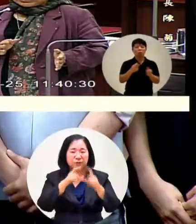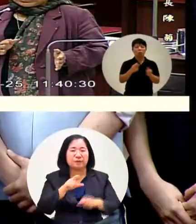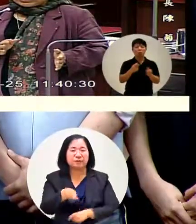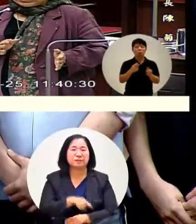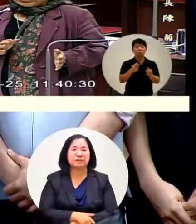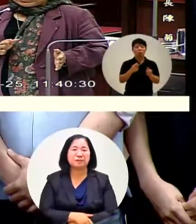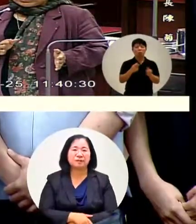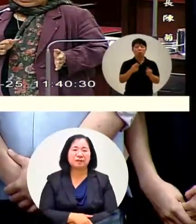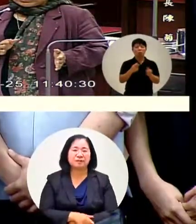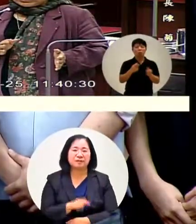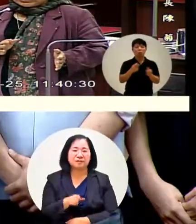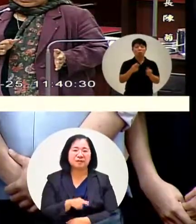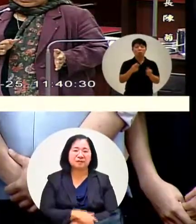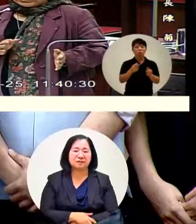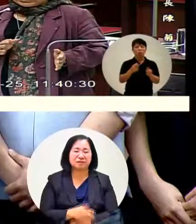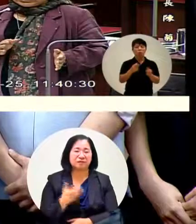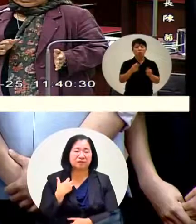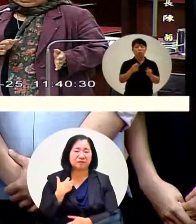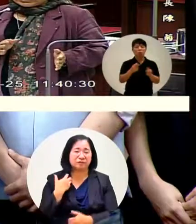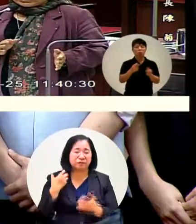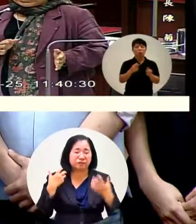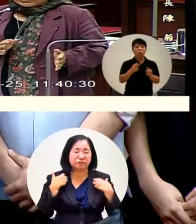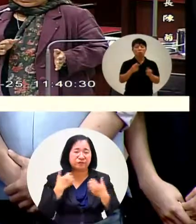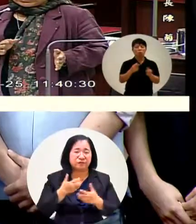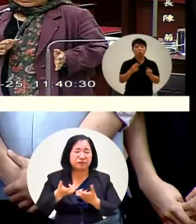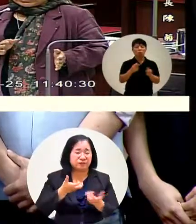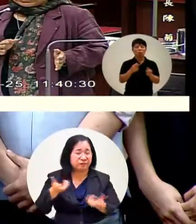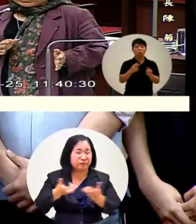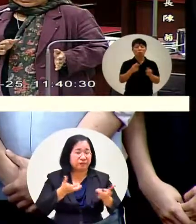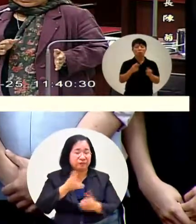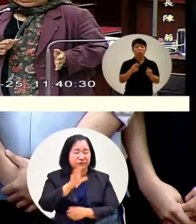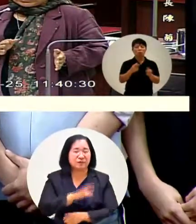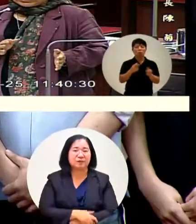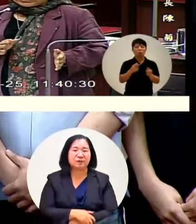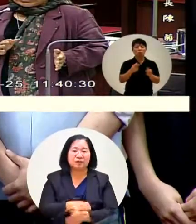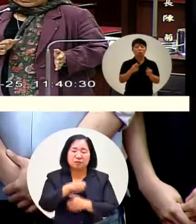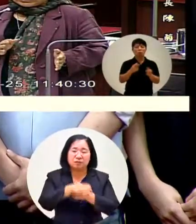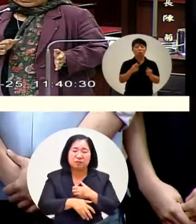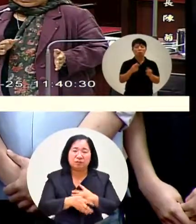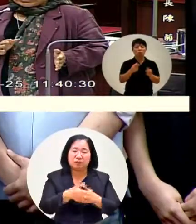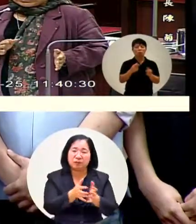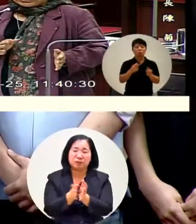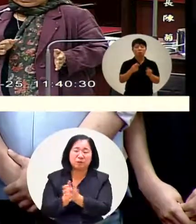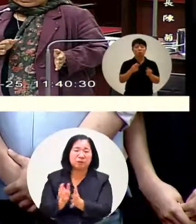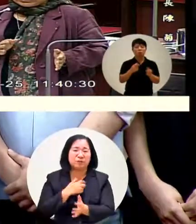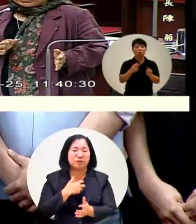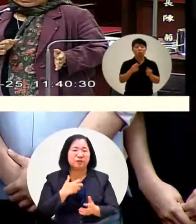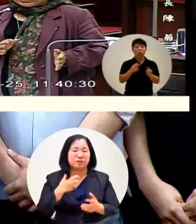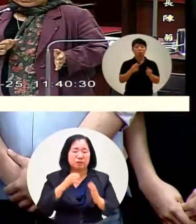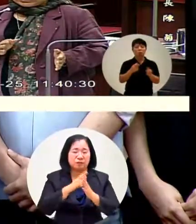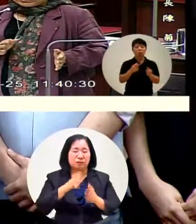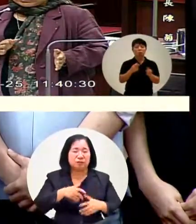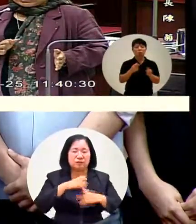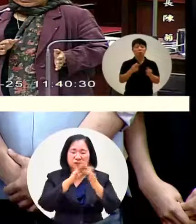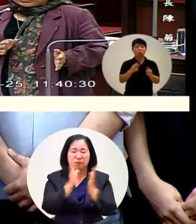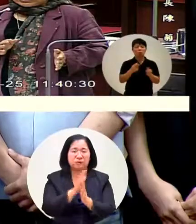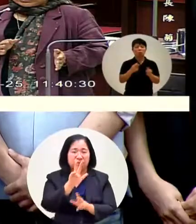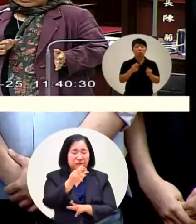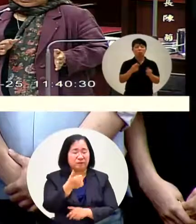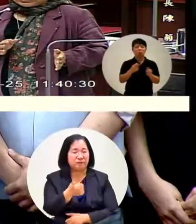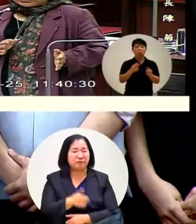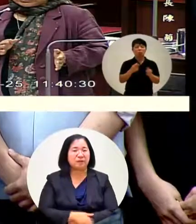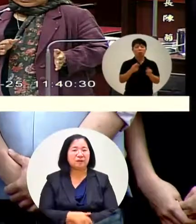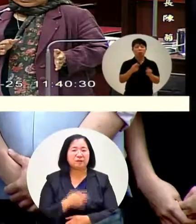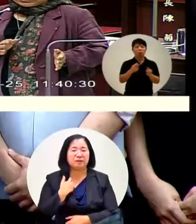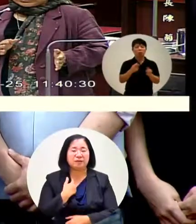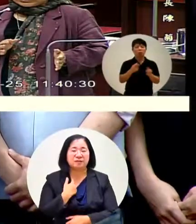回答，市长他也请我们的经发局来回答，也没有错啊，你们过去也是这个模式啊。因为经发